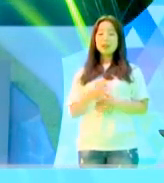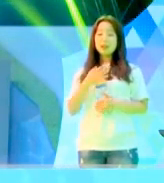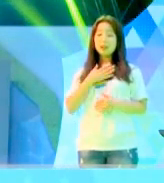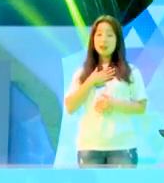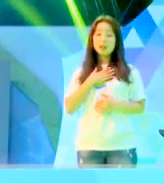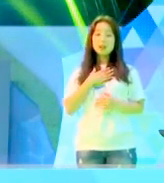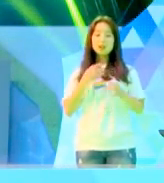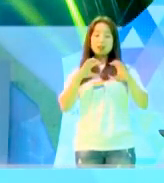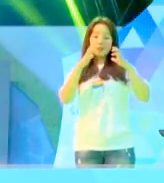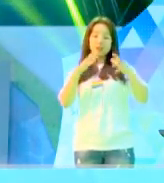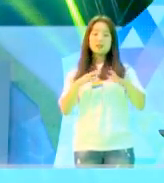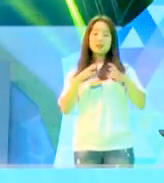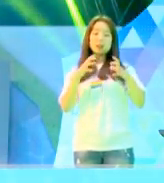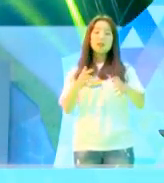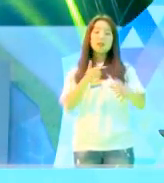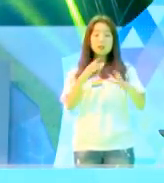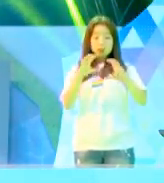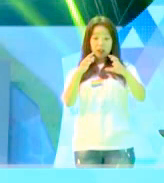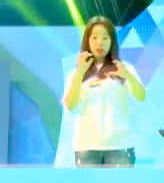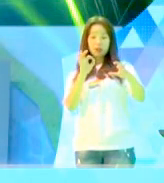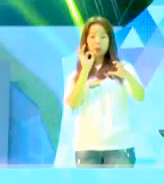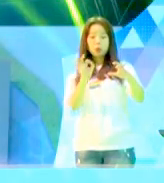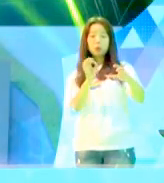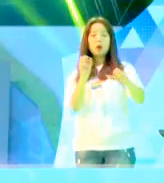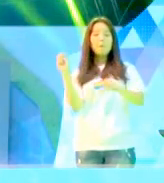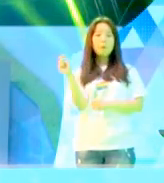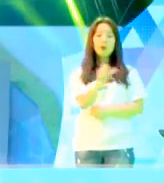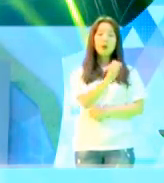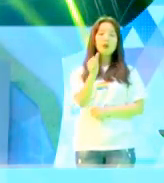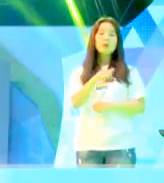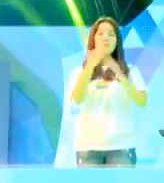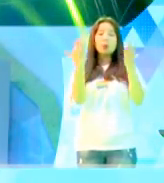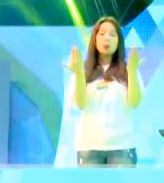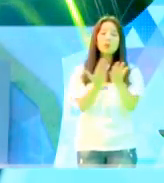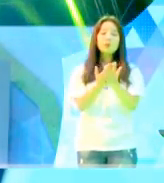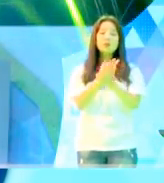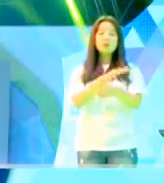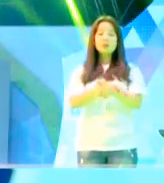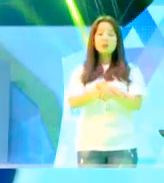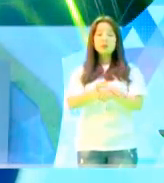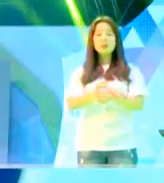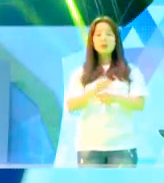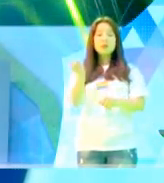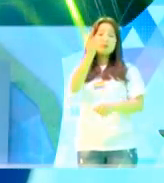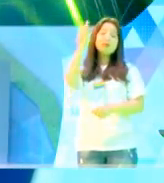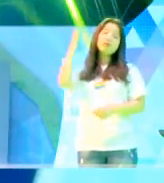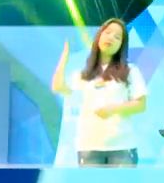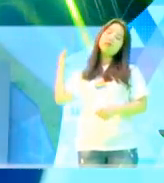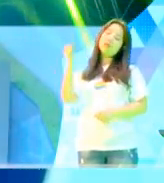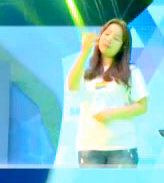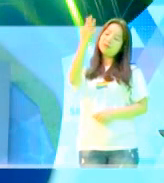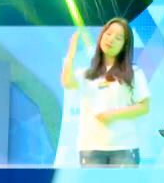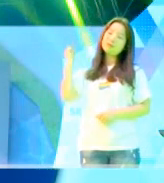내게 세상은 너무나 빨라. 모두 잘만